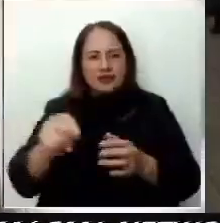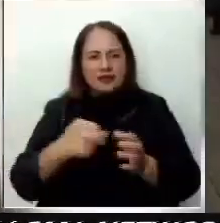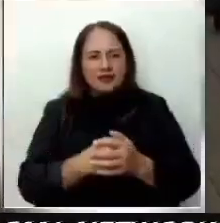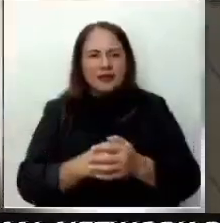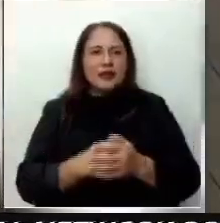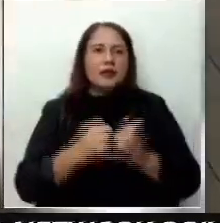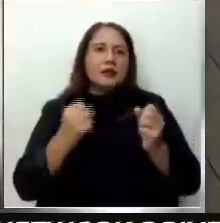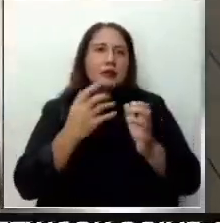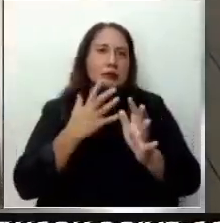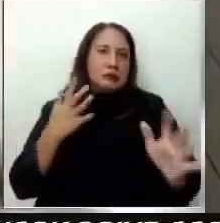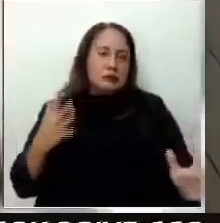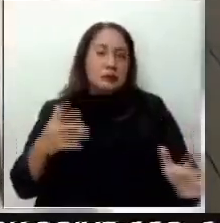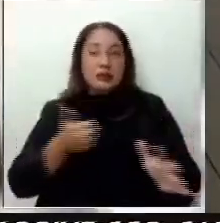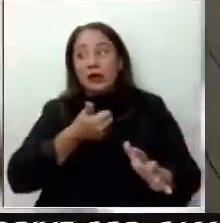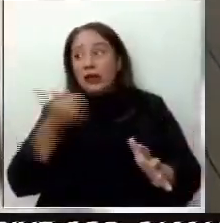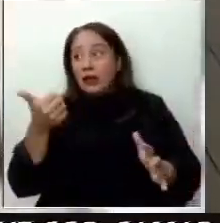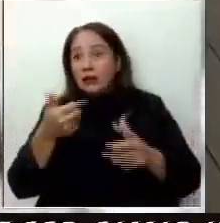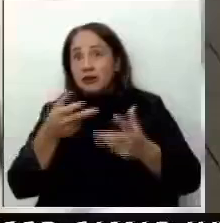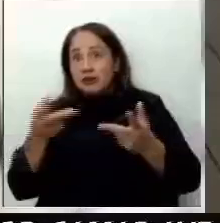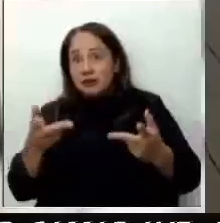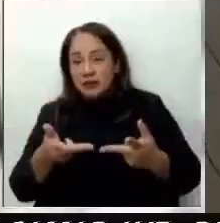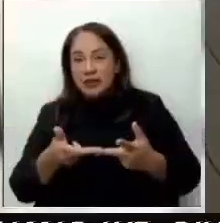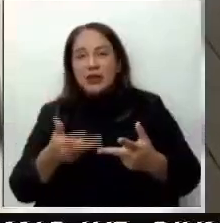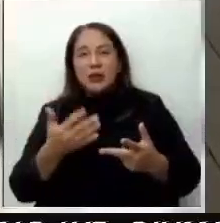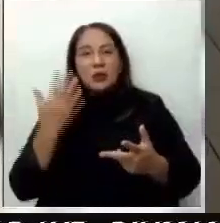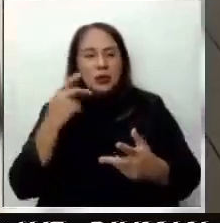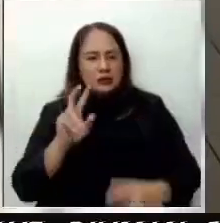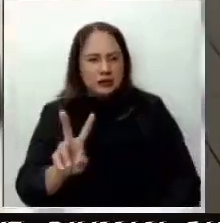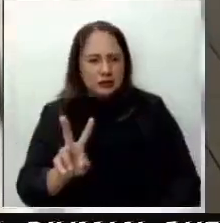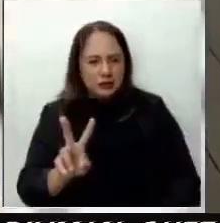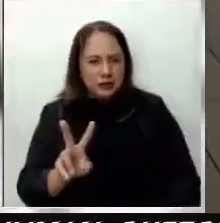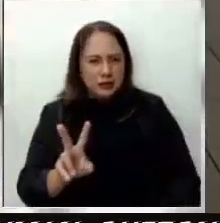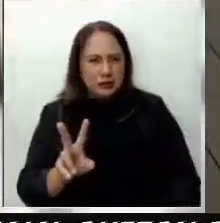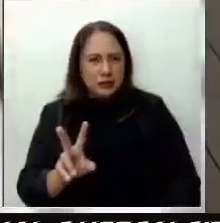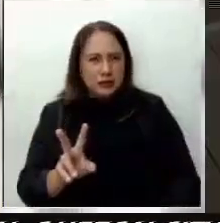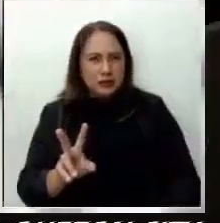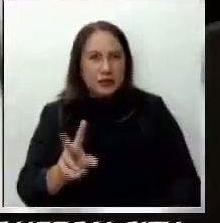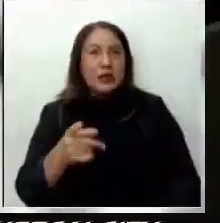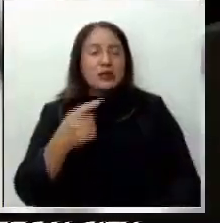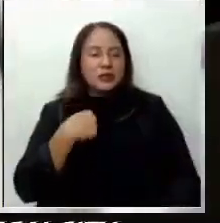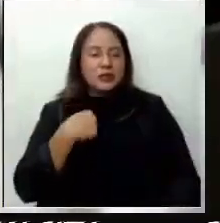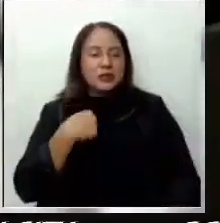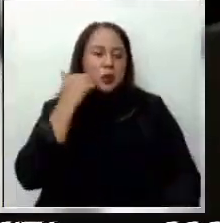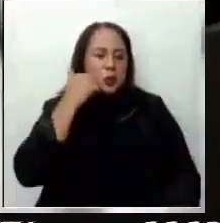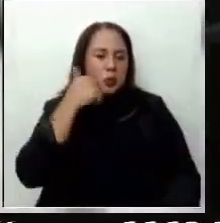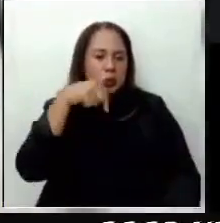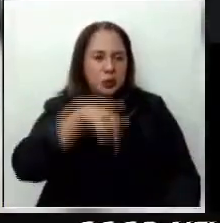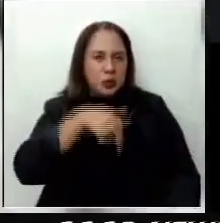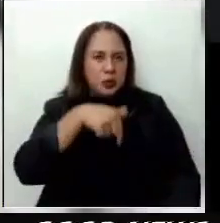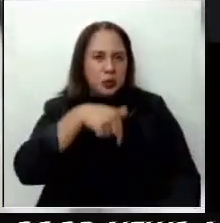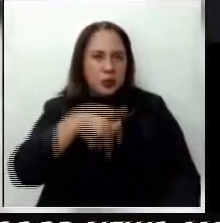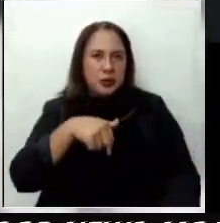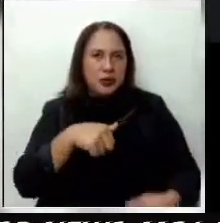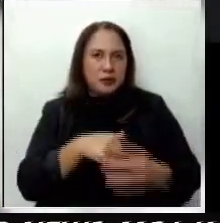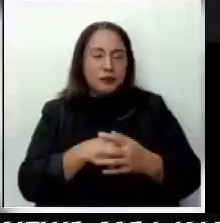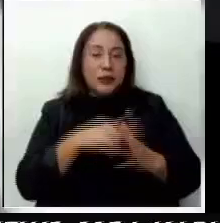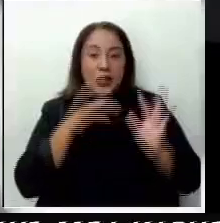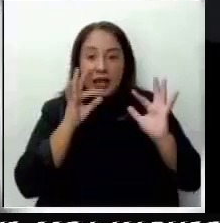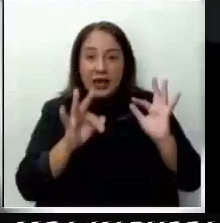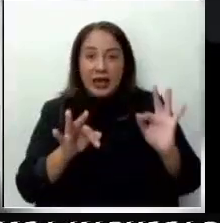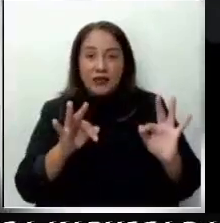sa kabila. Sa kabila? Dalawa kasi dulo, eh. Oo. Kaya dito ako lagi. Usually pag rush